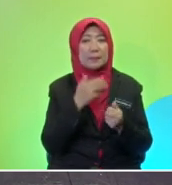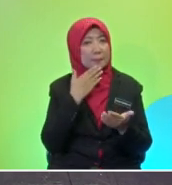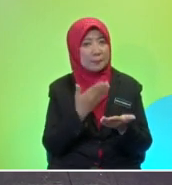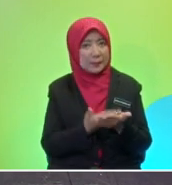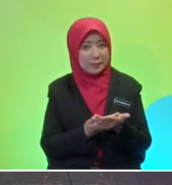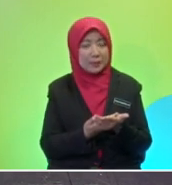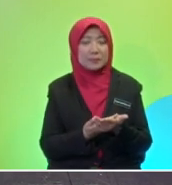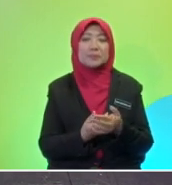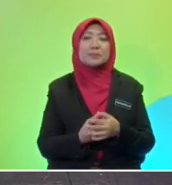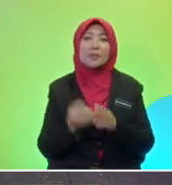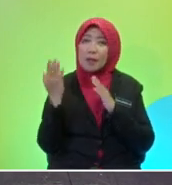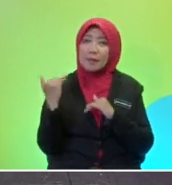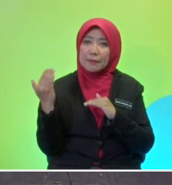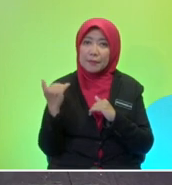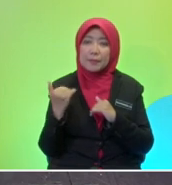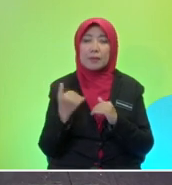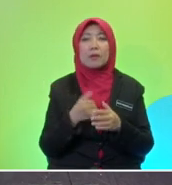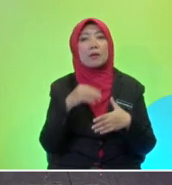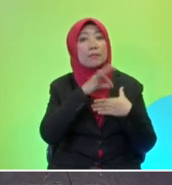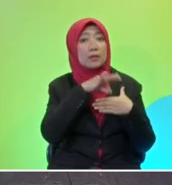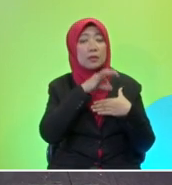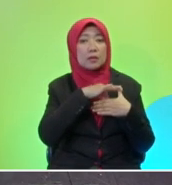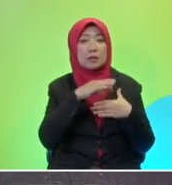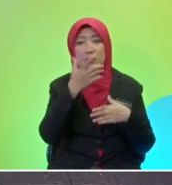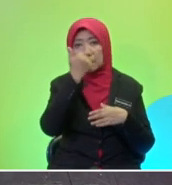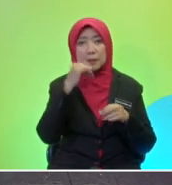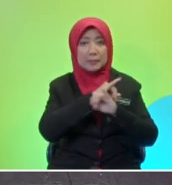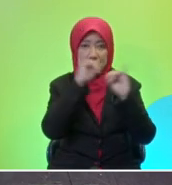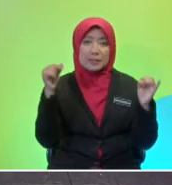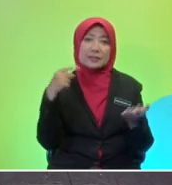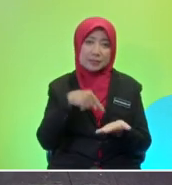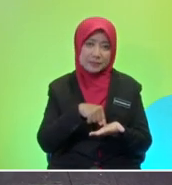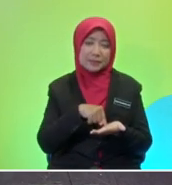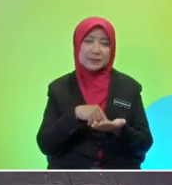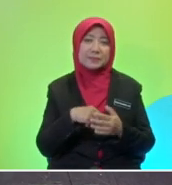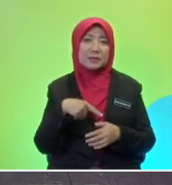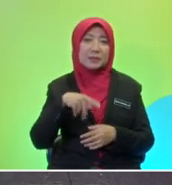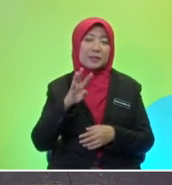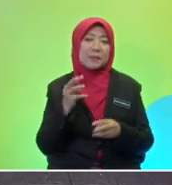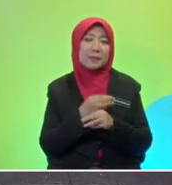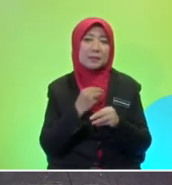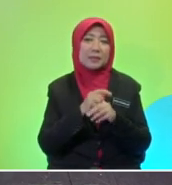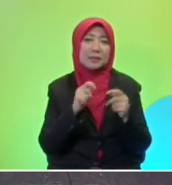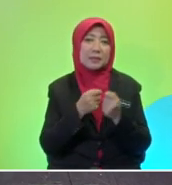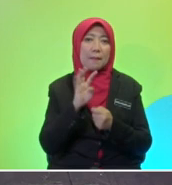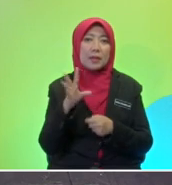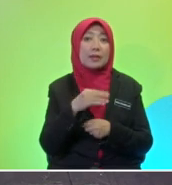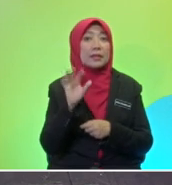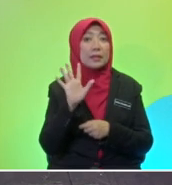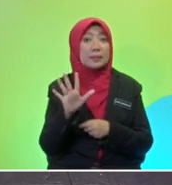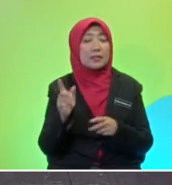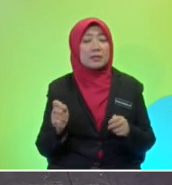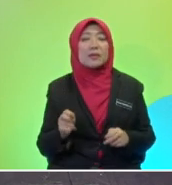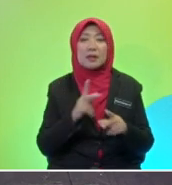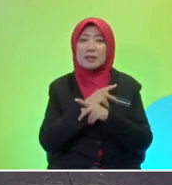juga kepada anda semua harap dapat memberi manfaat dan pencerahan yang lebih jelas mengenai ipbd dalam matematika 4 dan 5 terima kasih